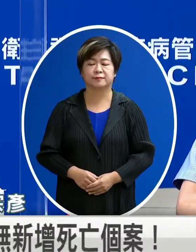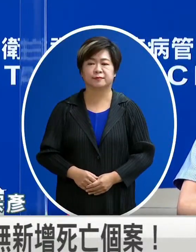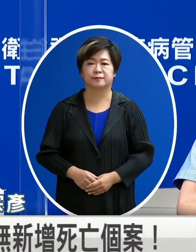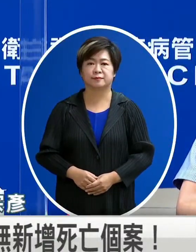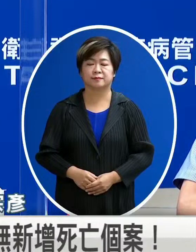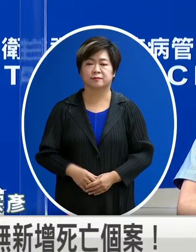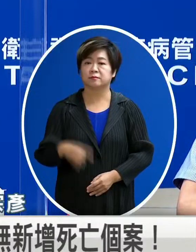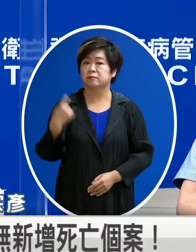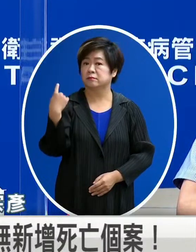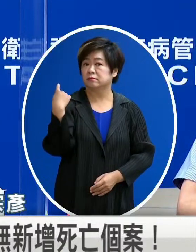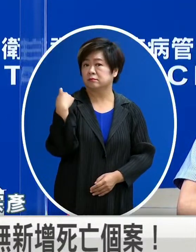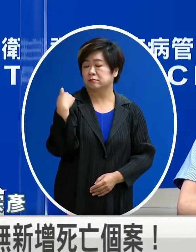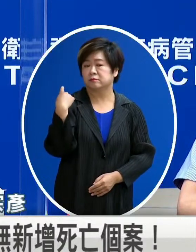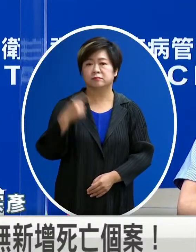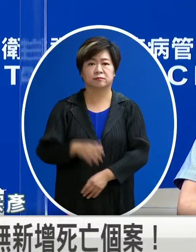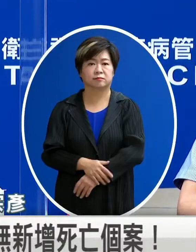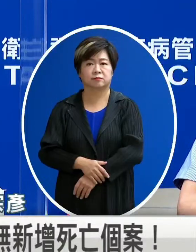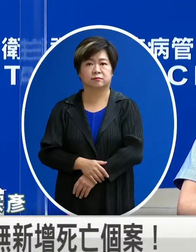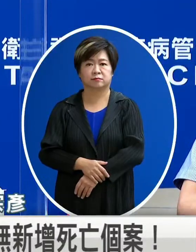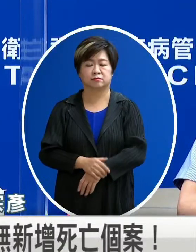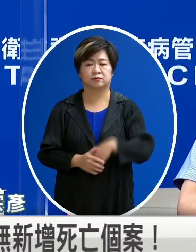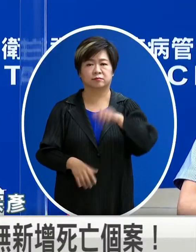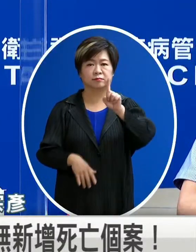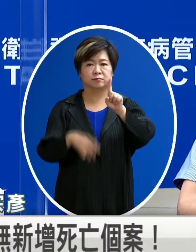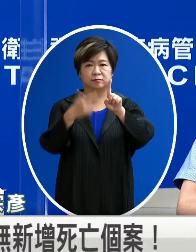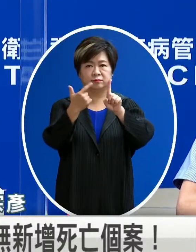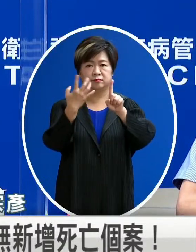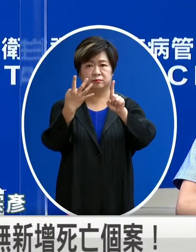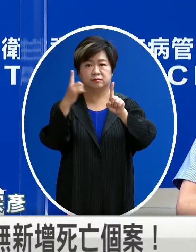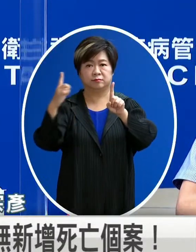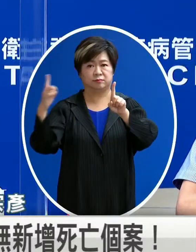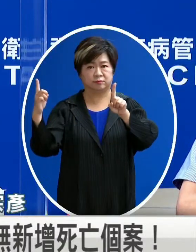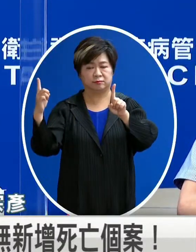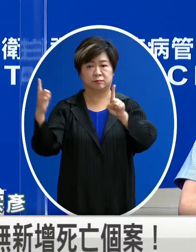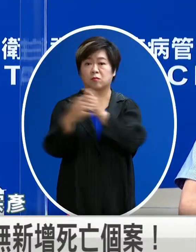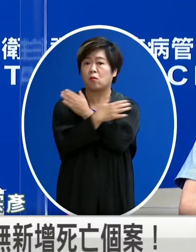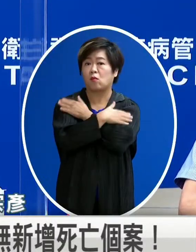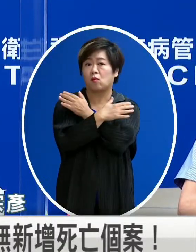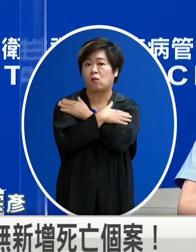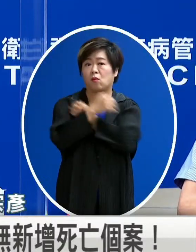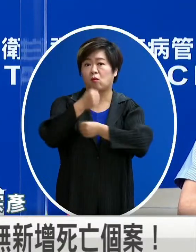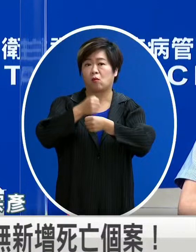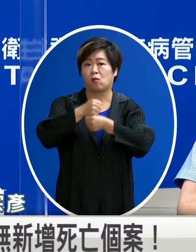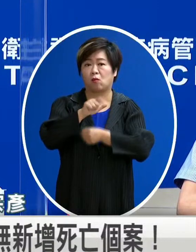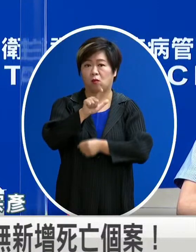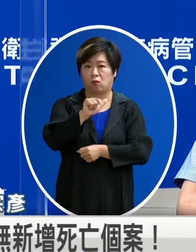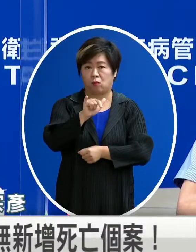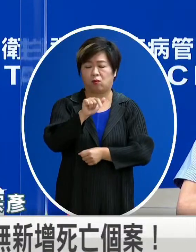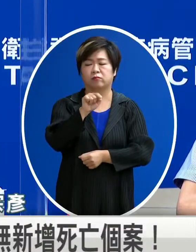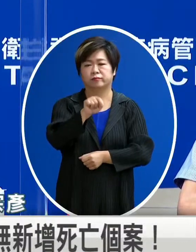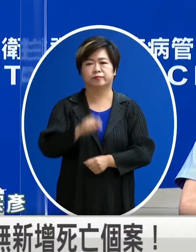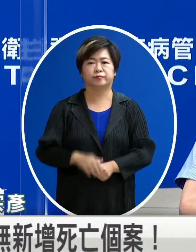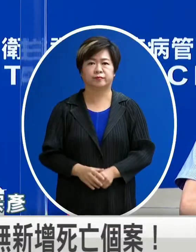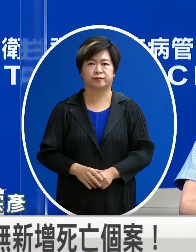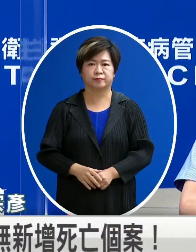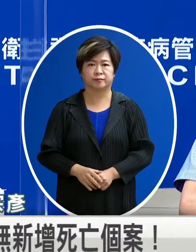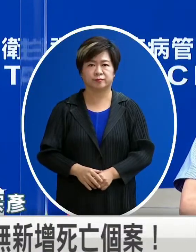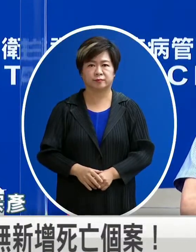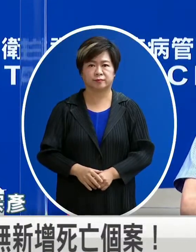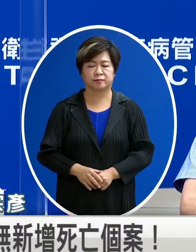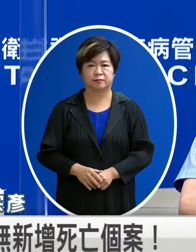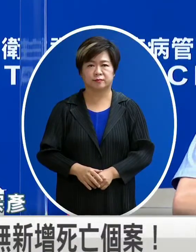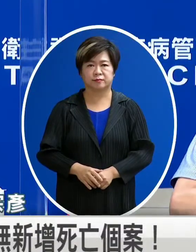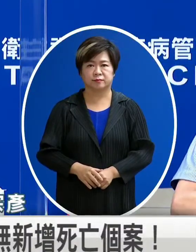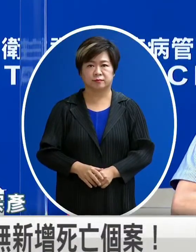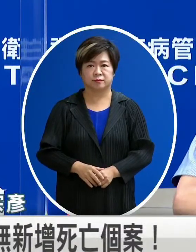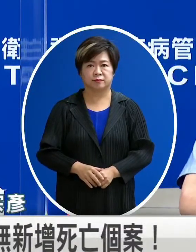昨天的16411我们幼稚园老师的部分呢我们整个